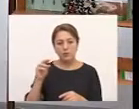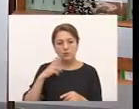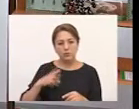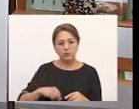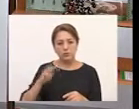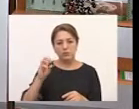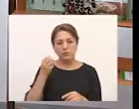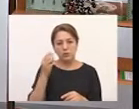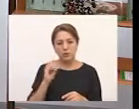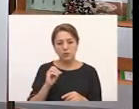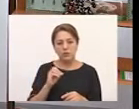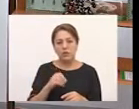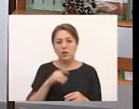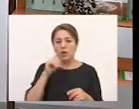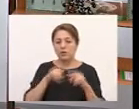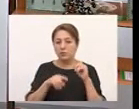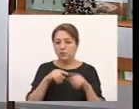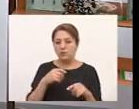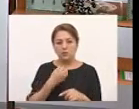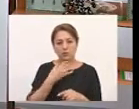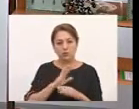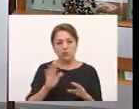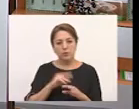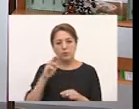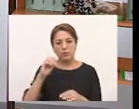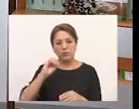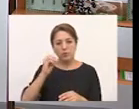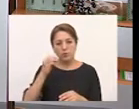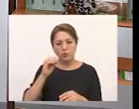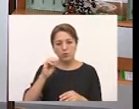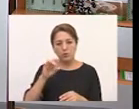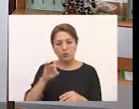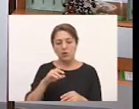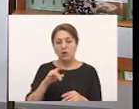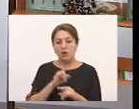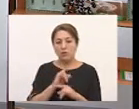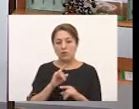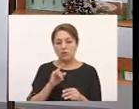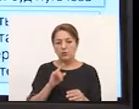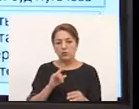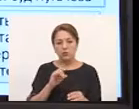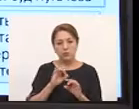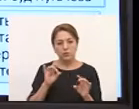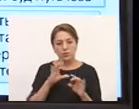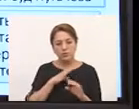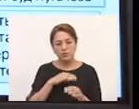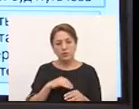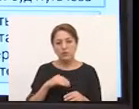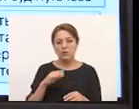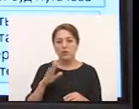Родители недовольны, Петр подвел их, ведь учили его совсем другому. Во время